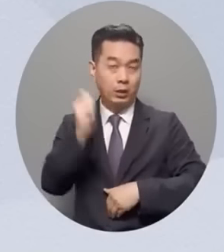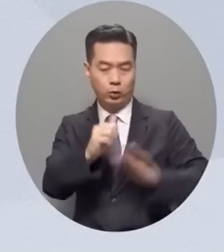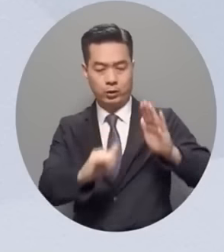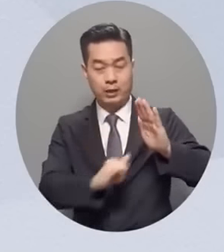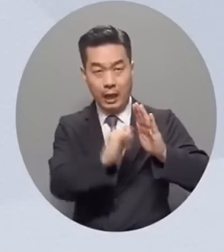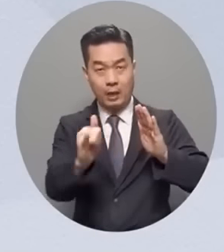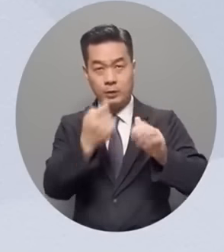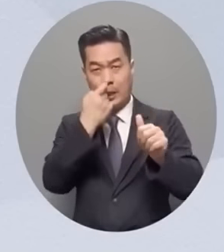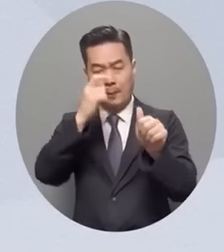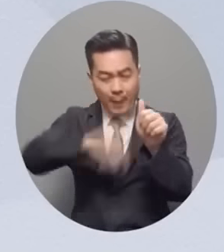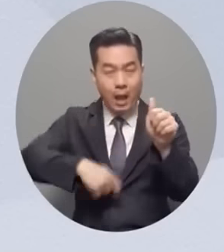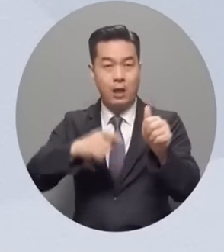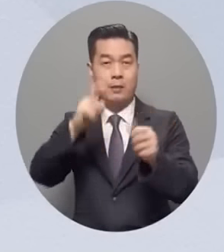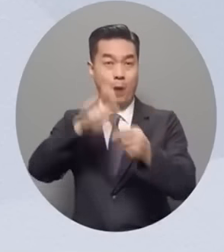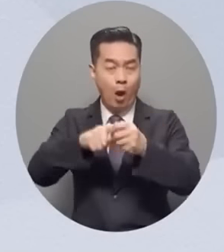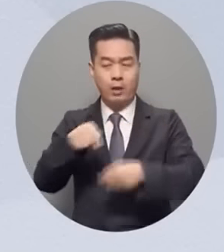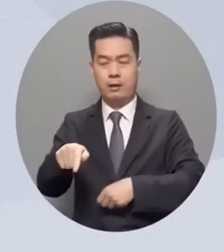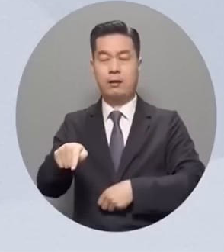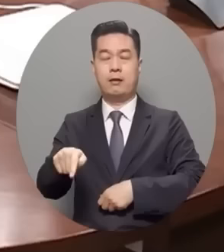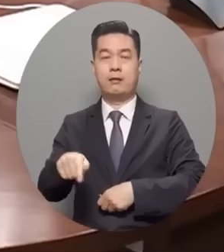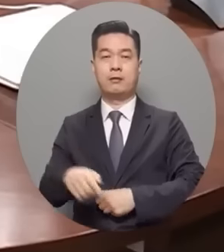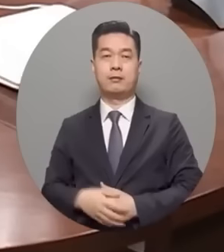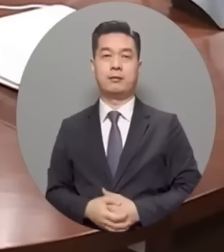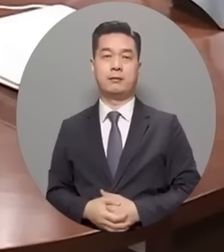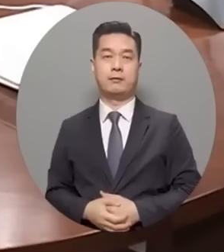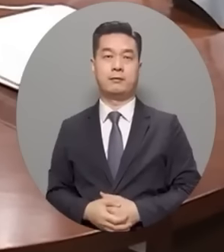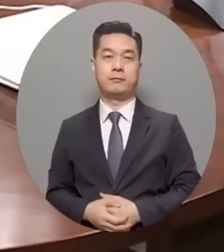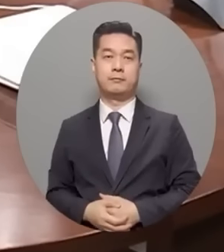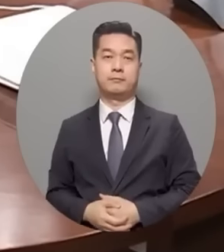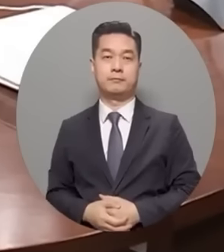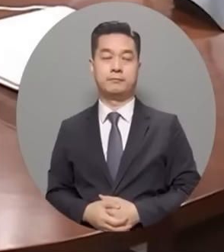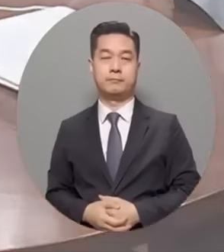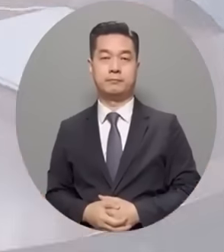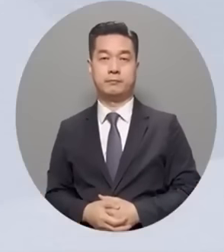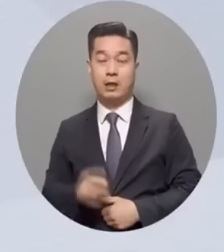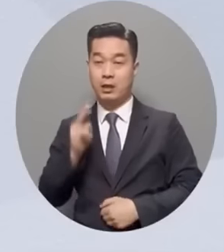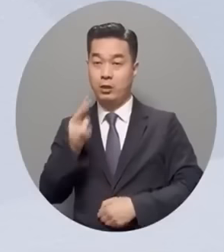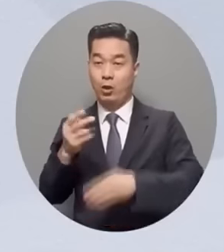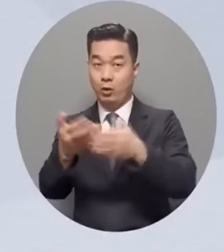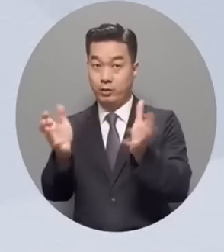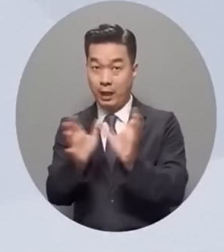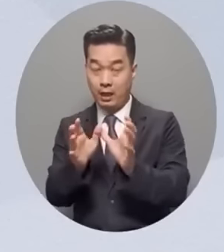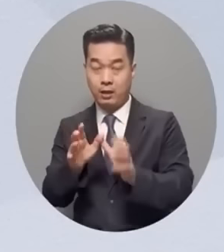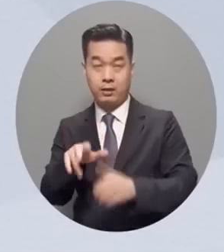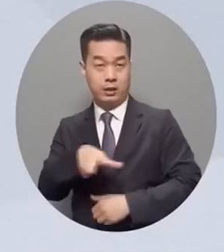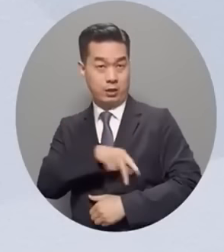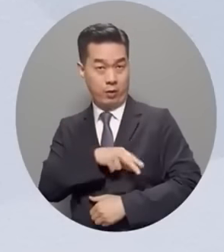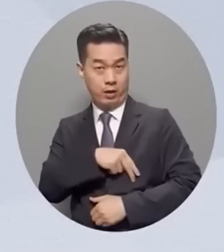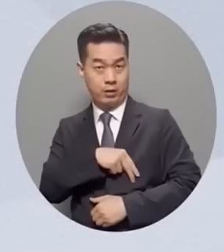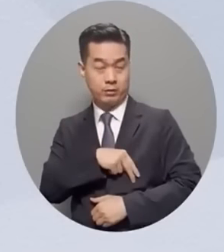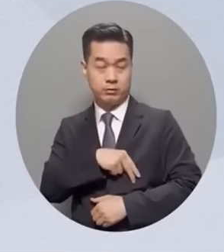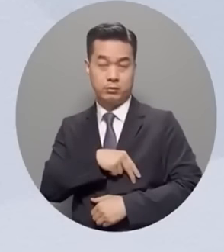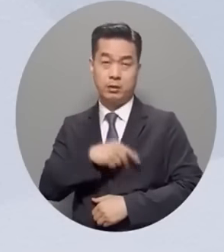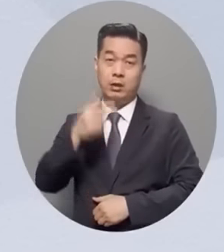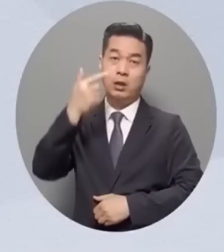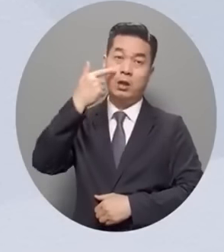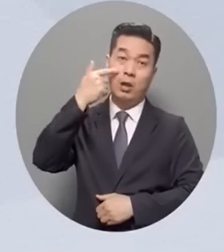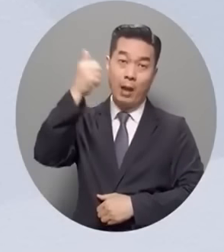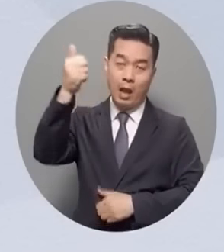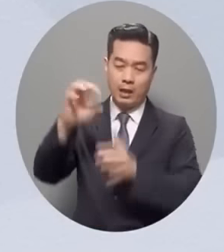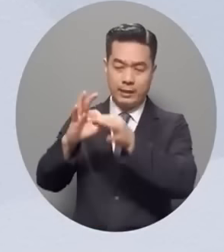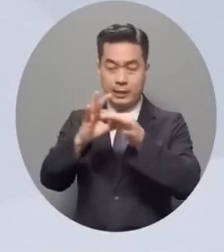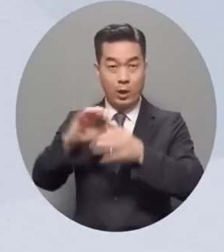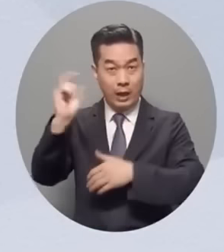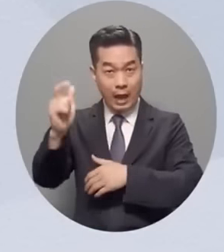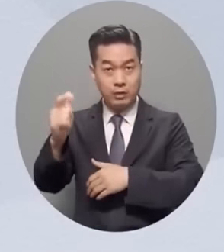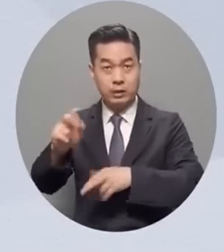가족을 흠집내기 위한 의도라고 못 박았습니다. 한 여권위원은 선친과의 인연을 강조하며 선물한 걸